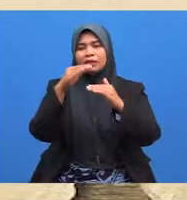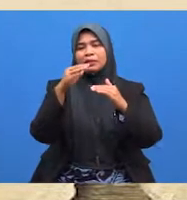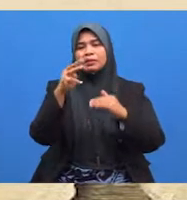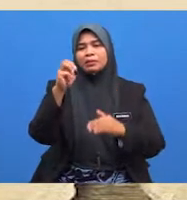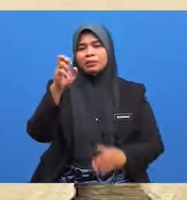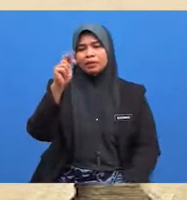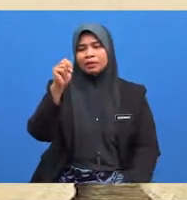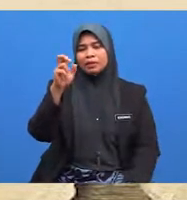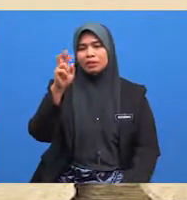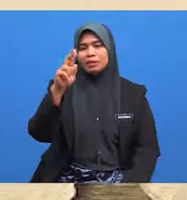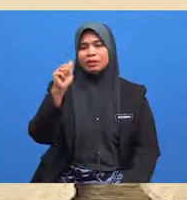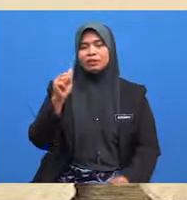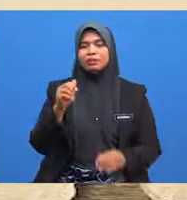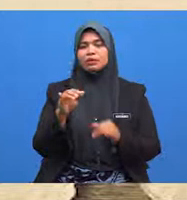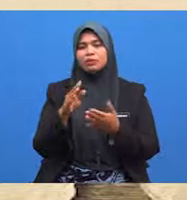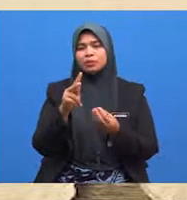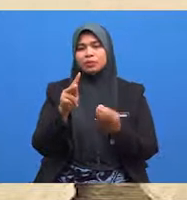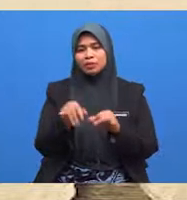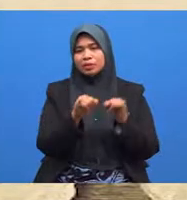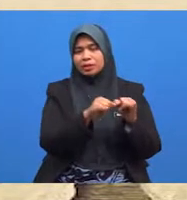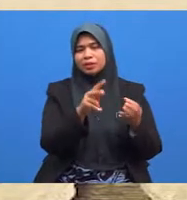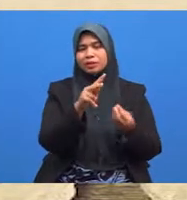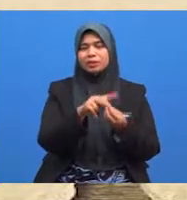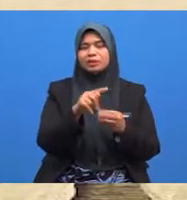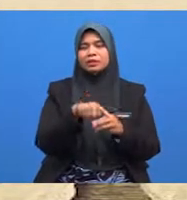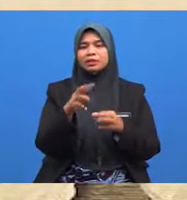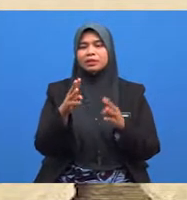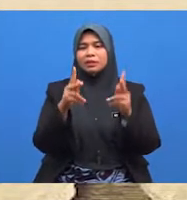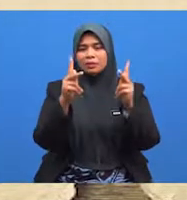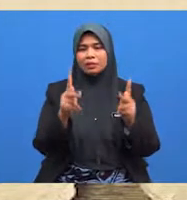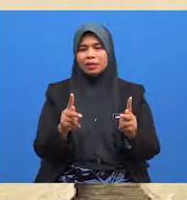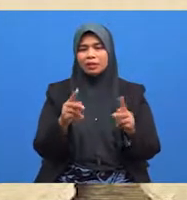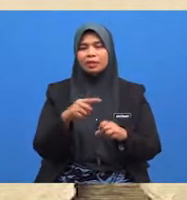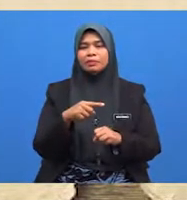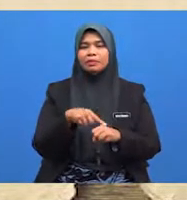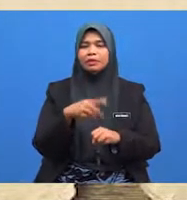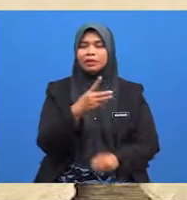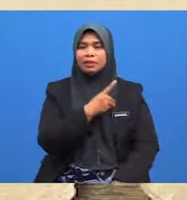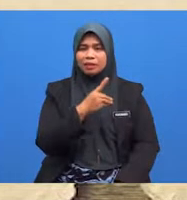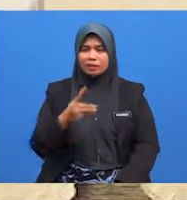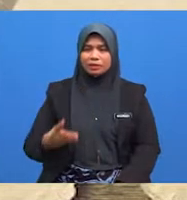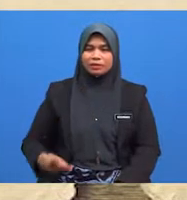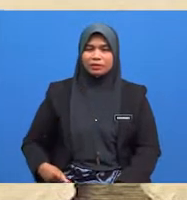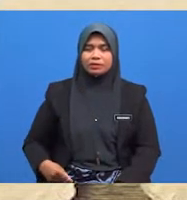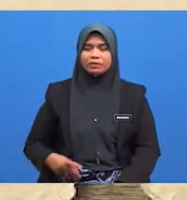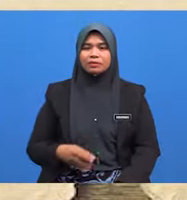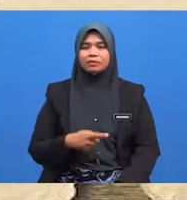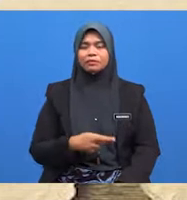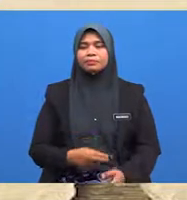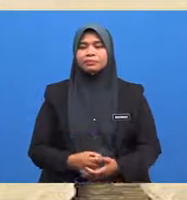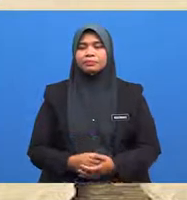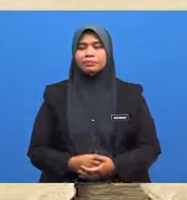Agra. Di samping itu, binaan menara turut dikesan pada makam diraja.